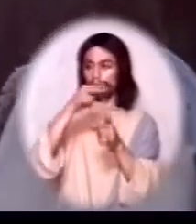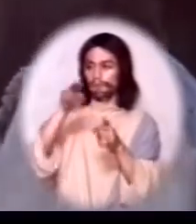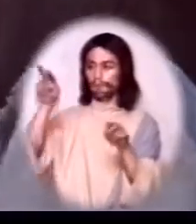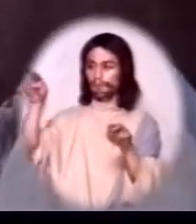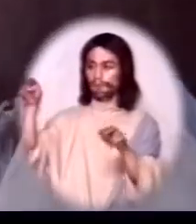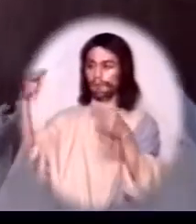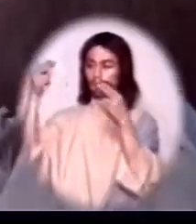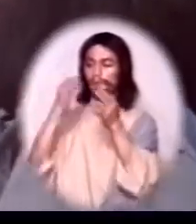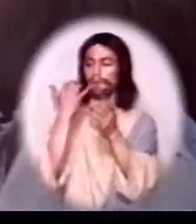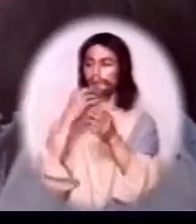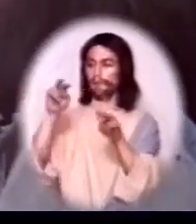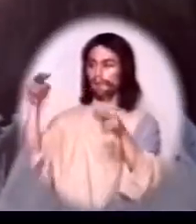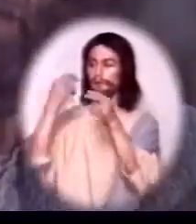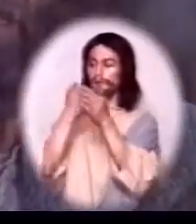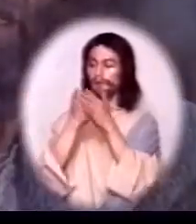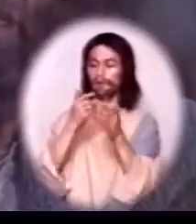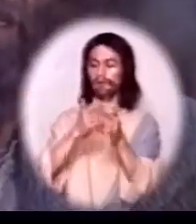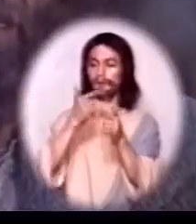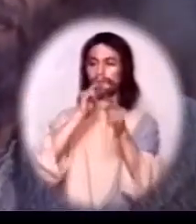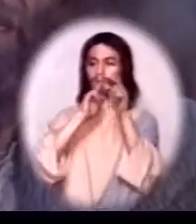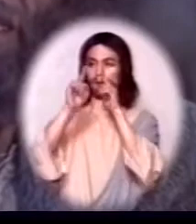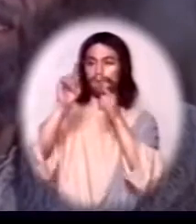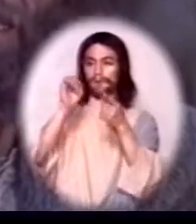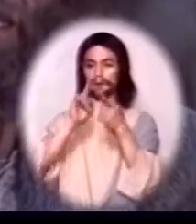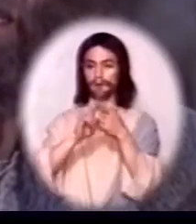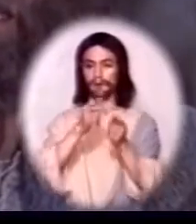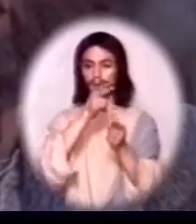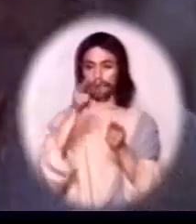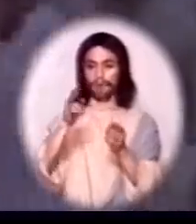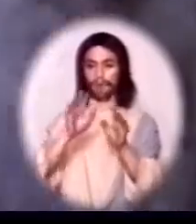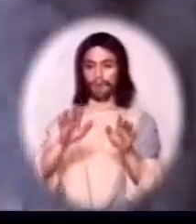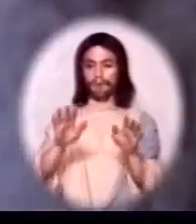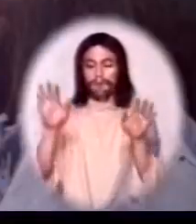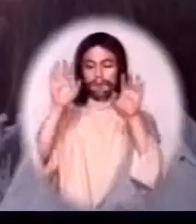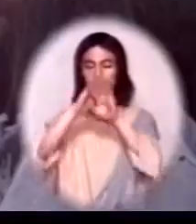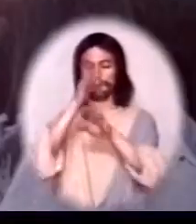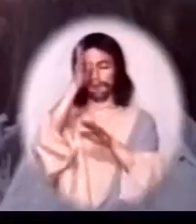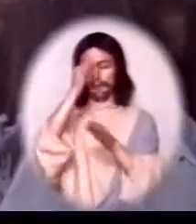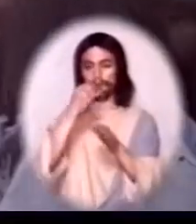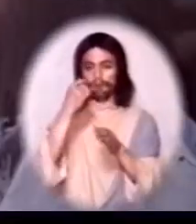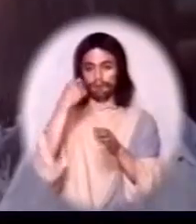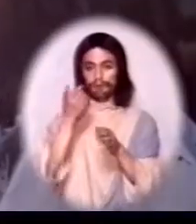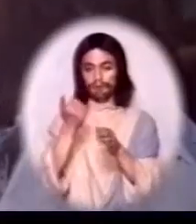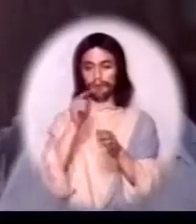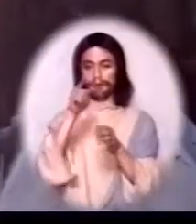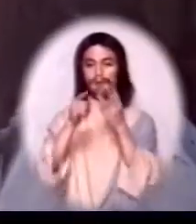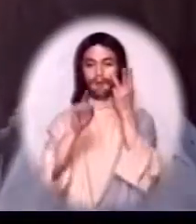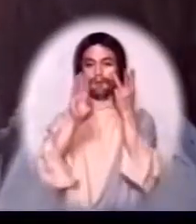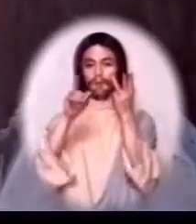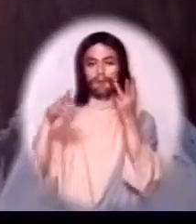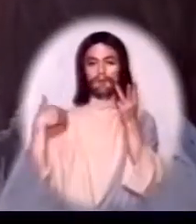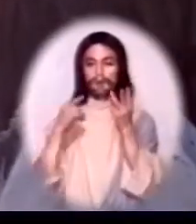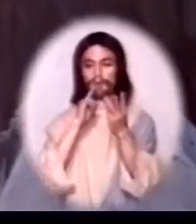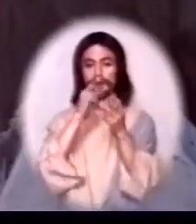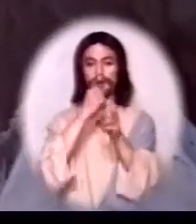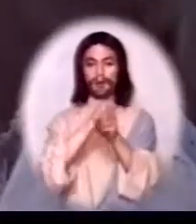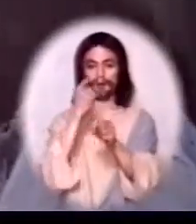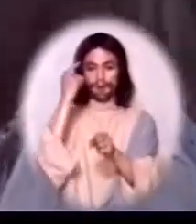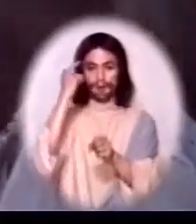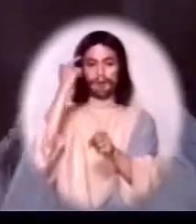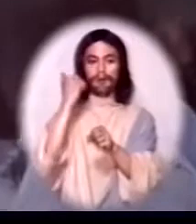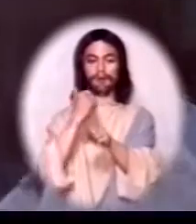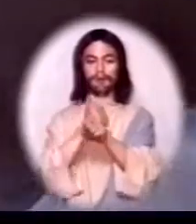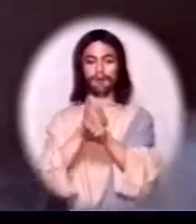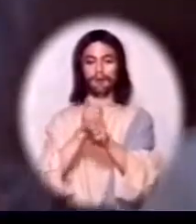주께서 돌이켜 베드로를 보시니 주의 말씀 곧 오늘 닭이 울기 전에 내가 나를 세 번 부인하리라